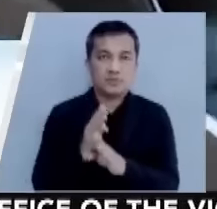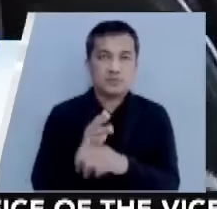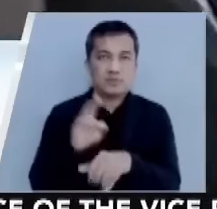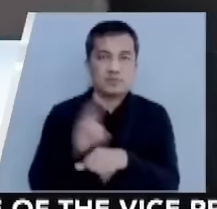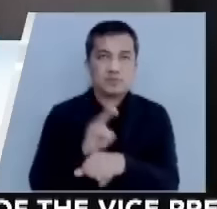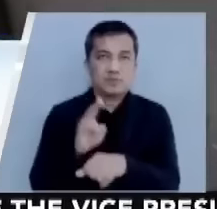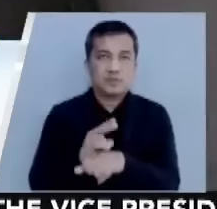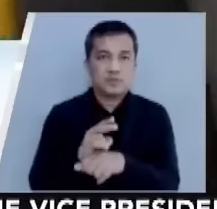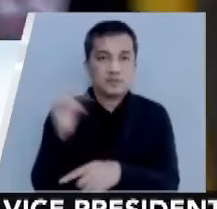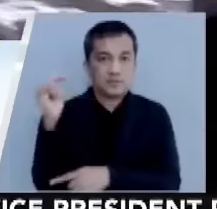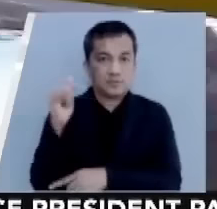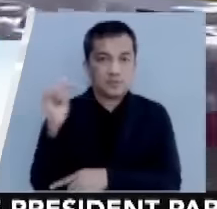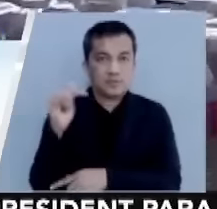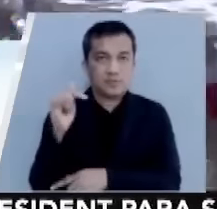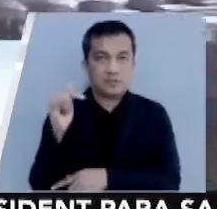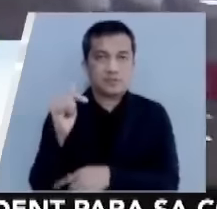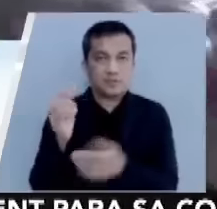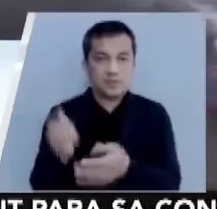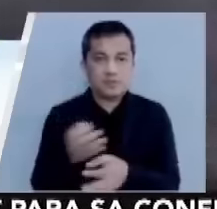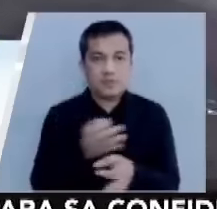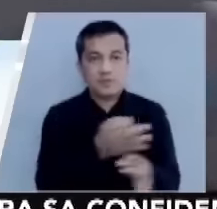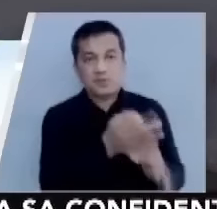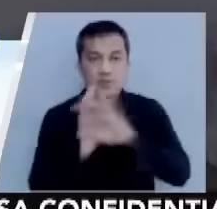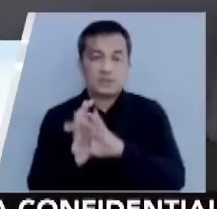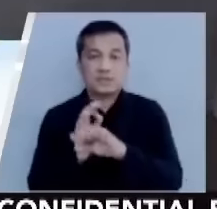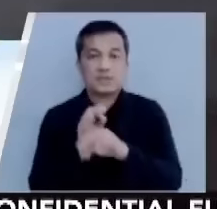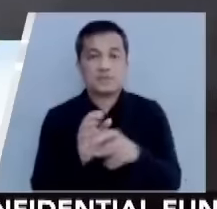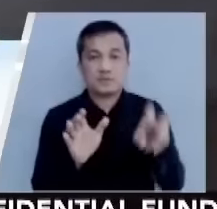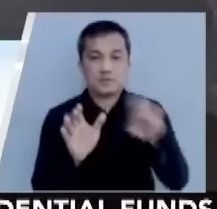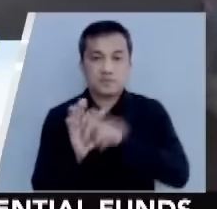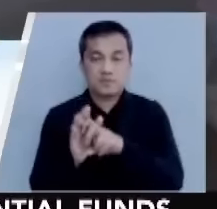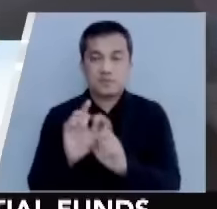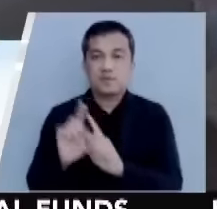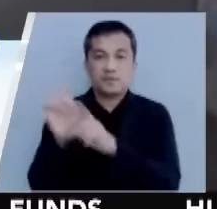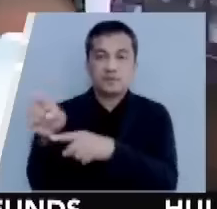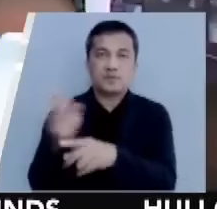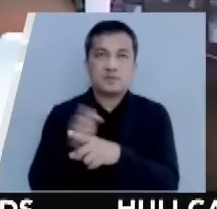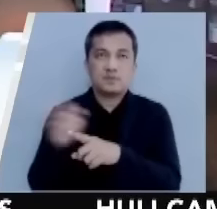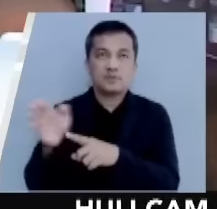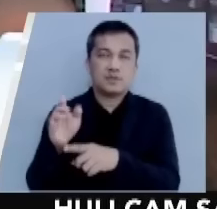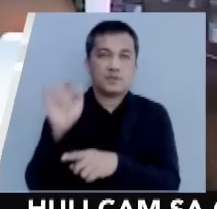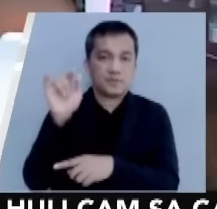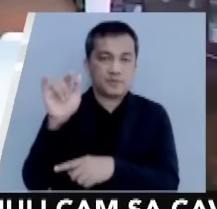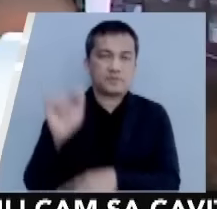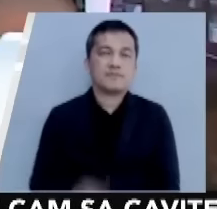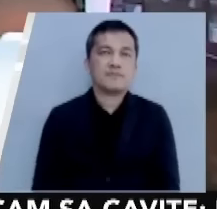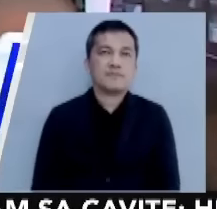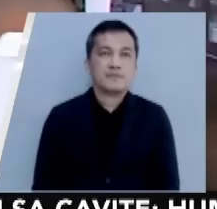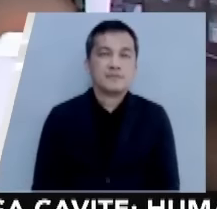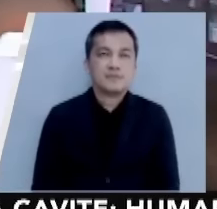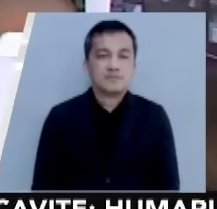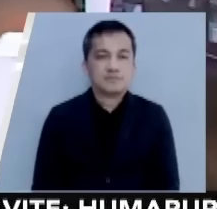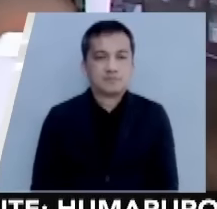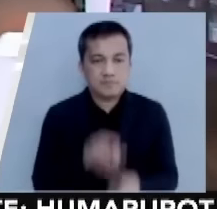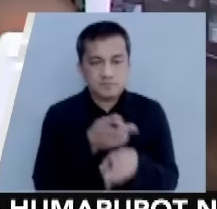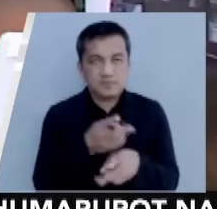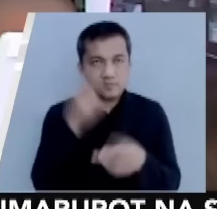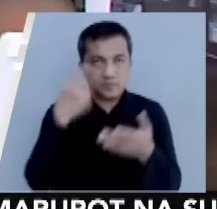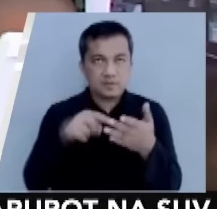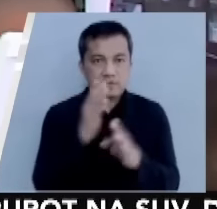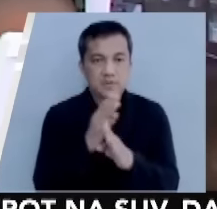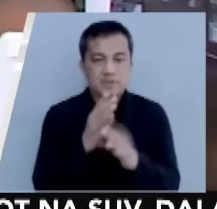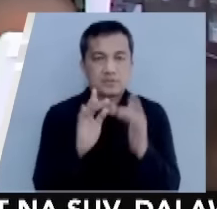paliparan na naghahatid sa mga pasahero papunta na mismo sa mga eroplano. Namomonitor po yung bus through online.